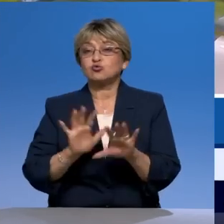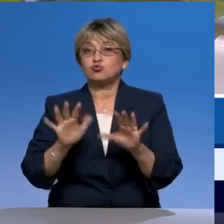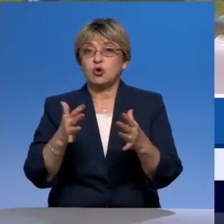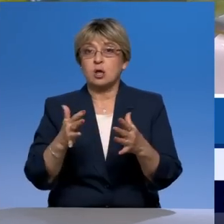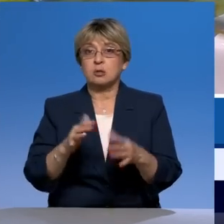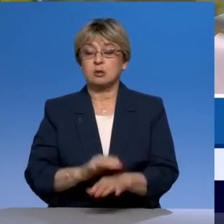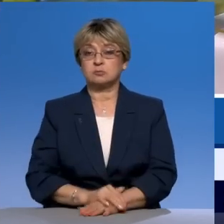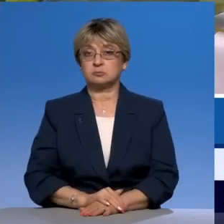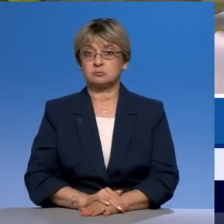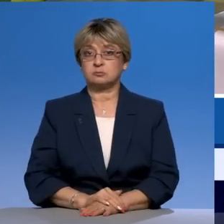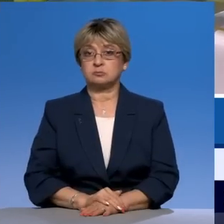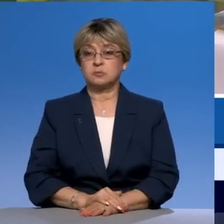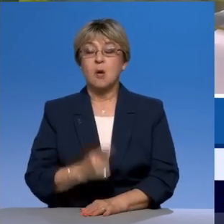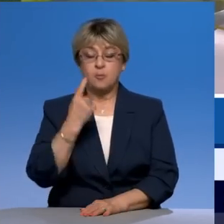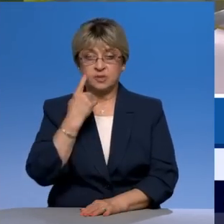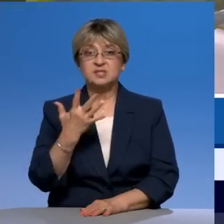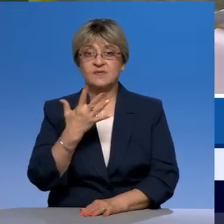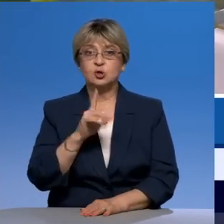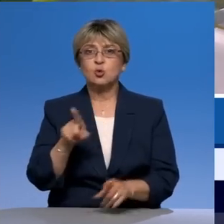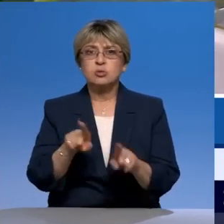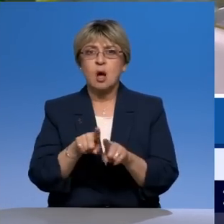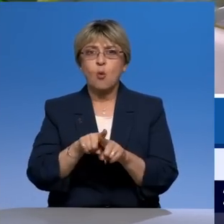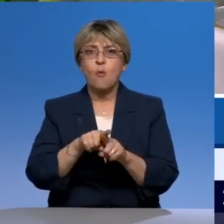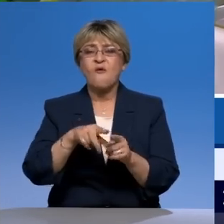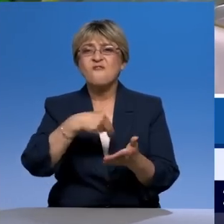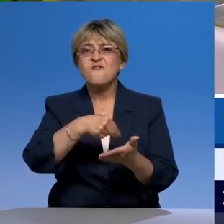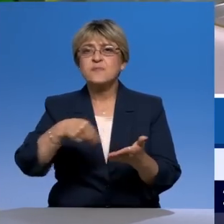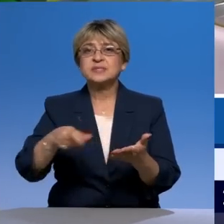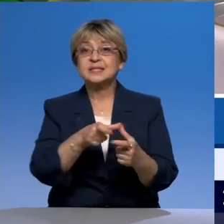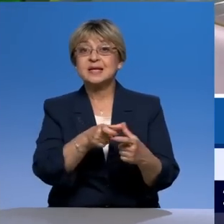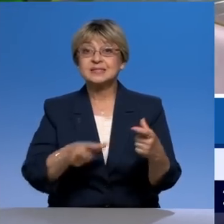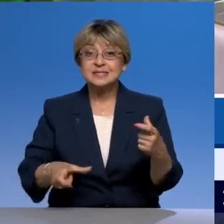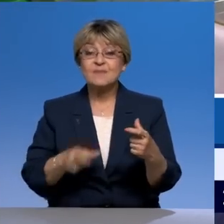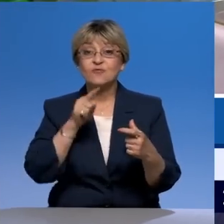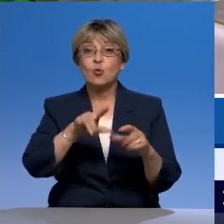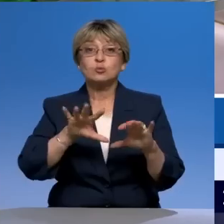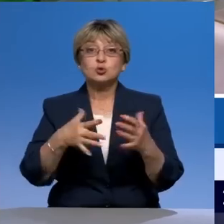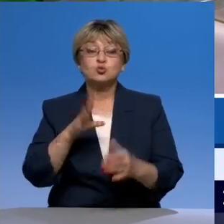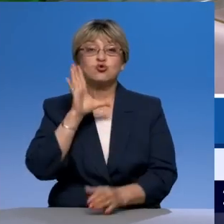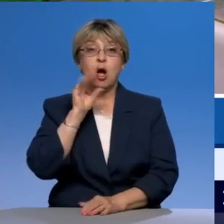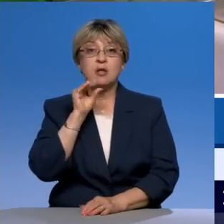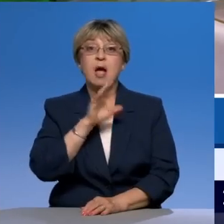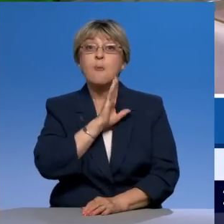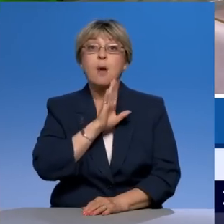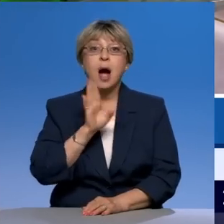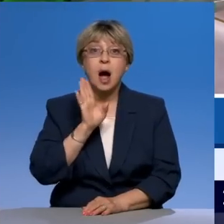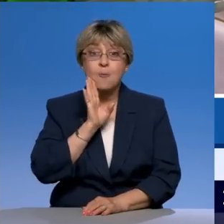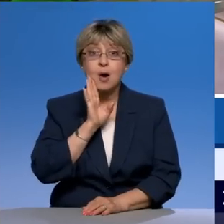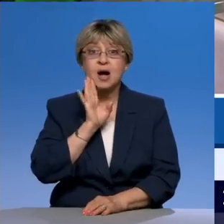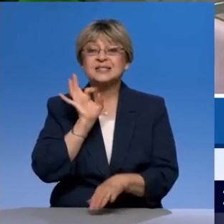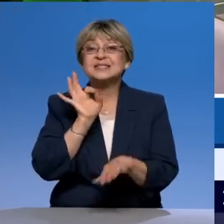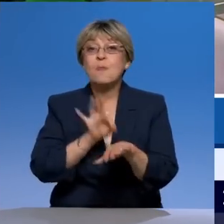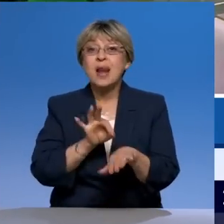совершенно. И вот представляете себе, что такое выписка рецептов в том случае, когда, скажем, мама